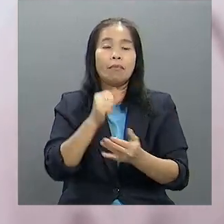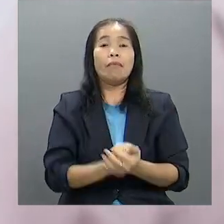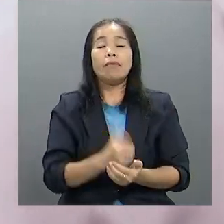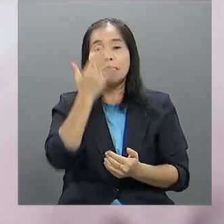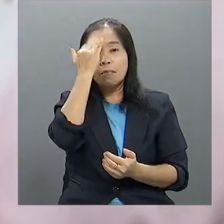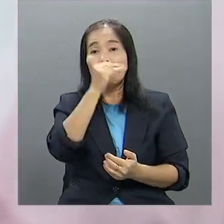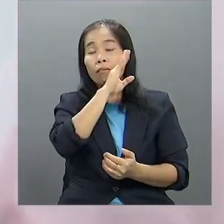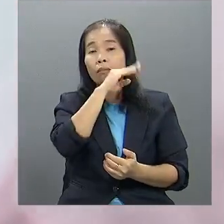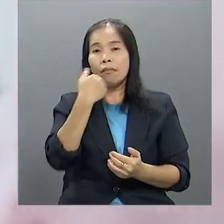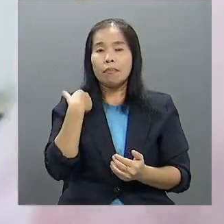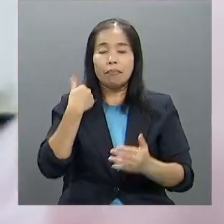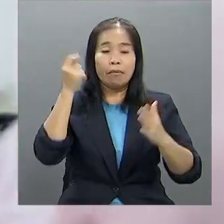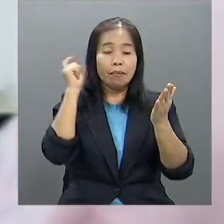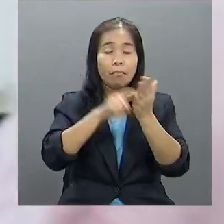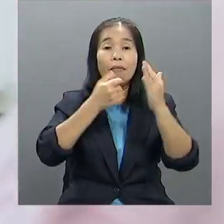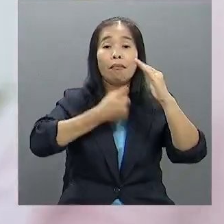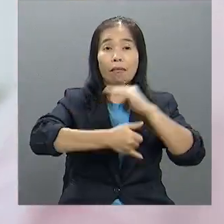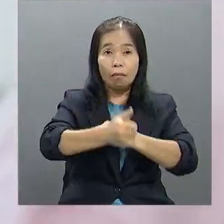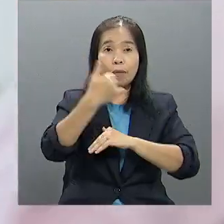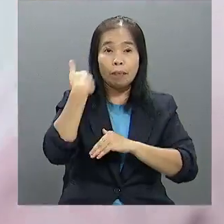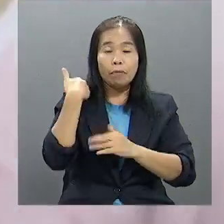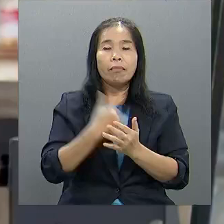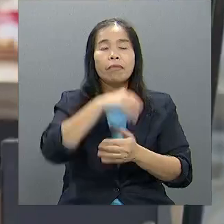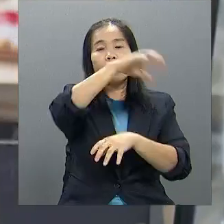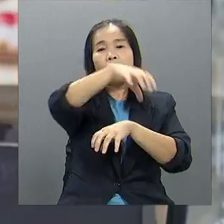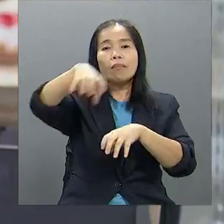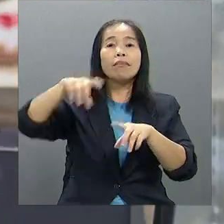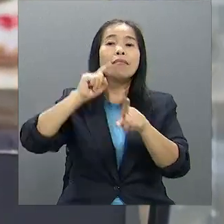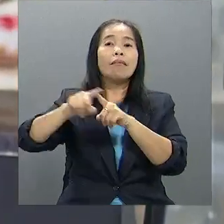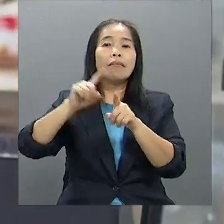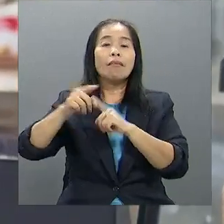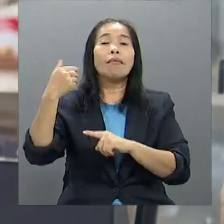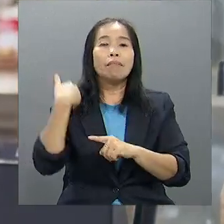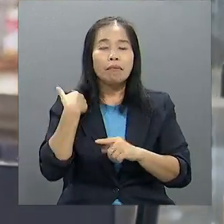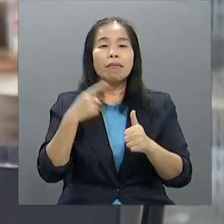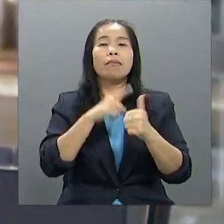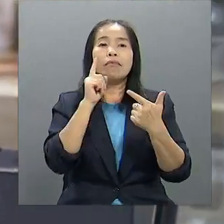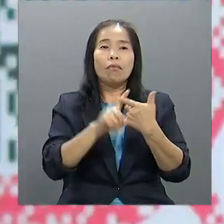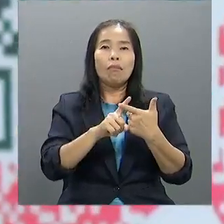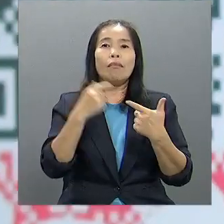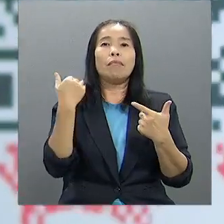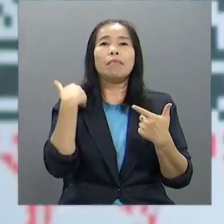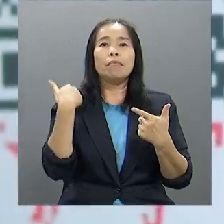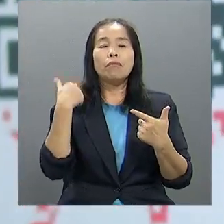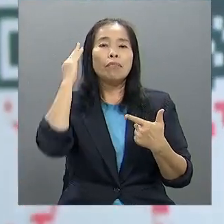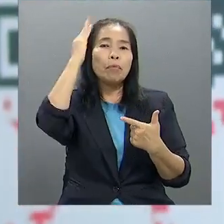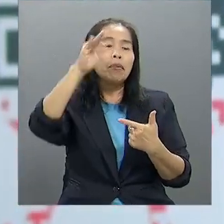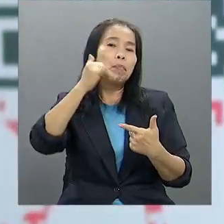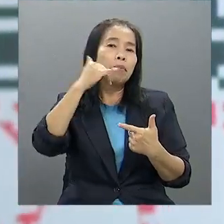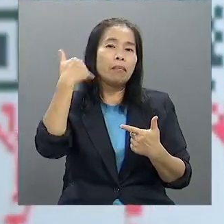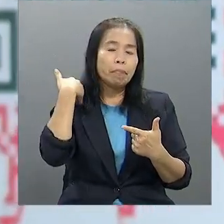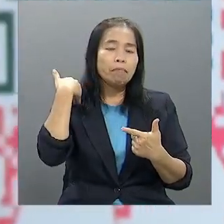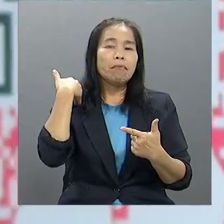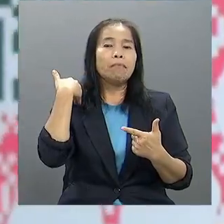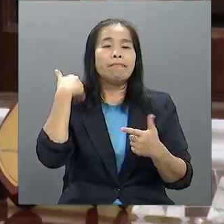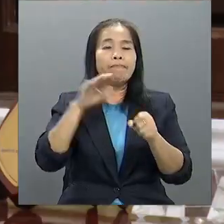อินนะครับในสถานที่ต่างๆเหล่านั้นพร้อมกับผู้ที่มีโอกาสเสี่ยงที่จะติดเชื้อแพทย์สาม